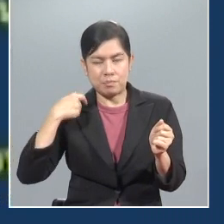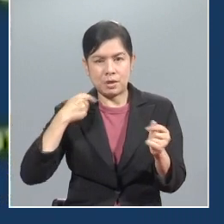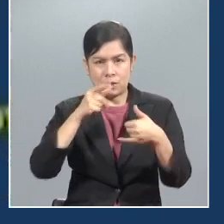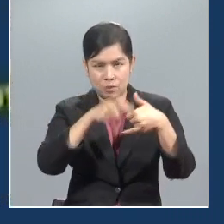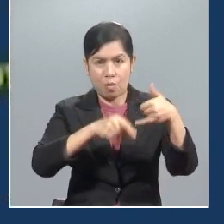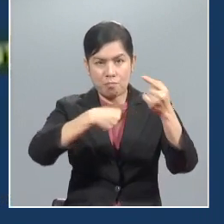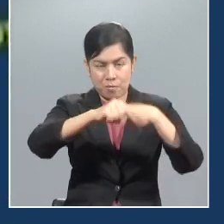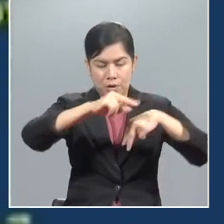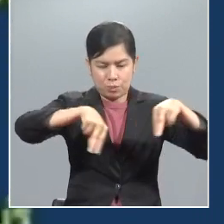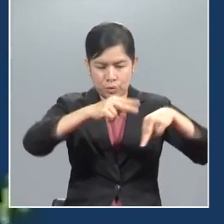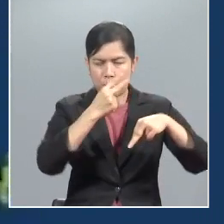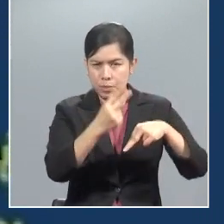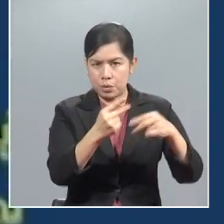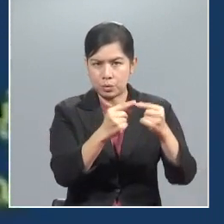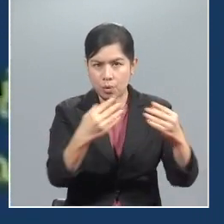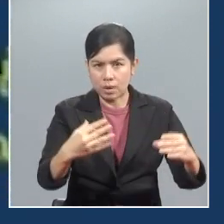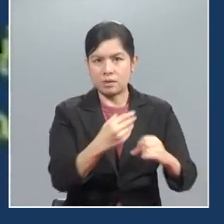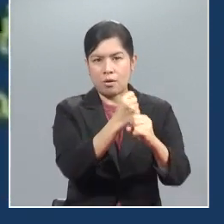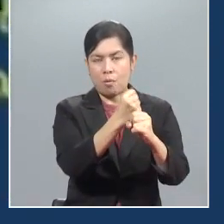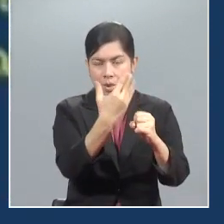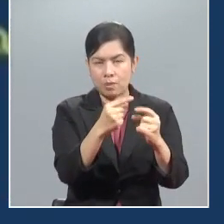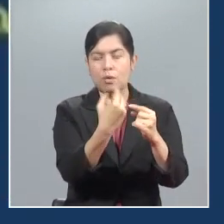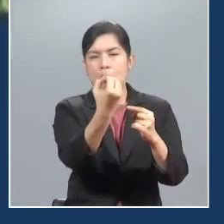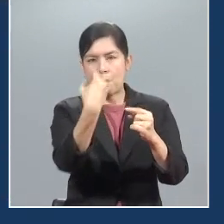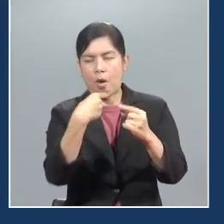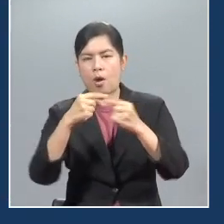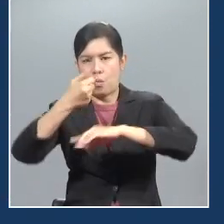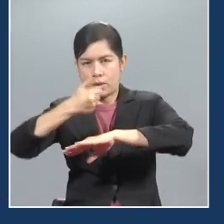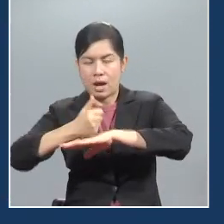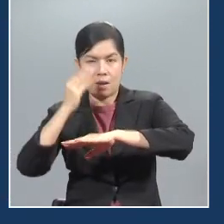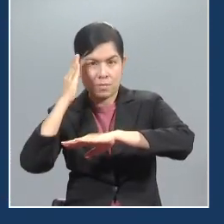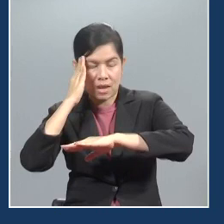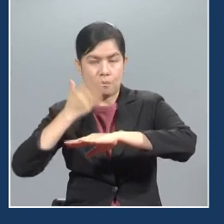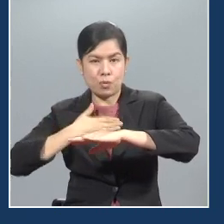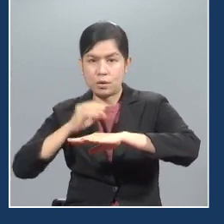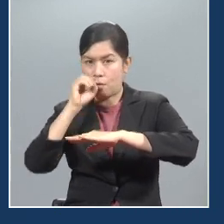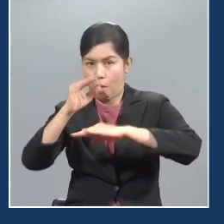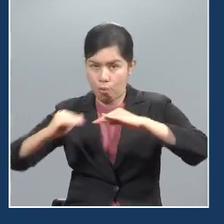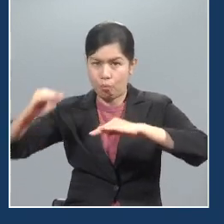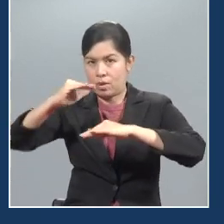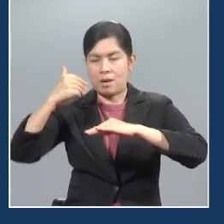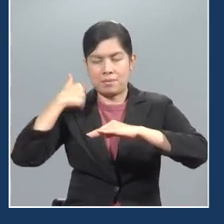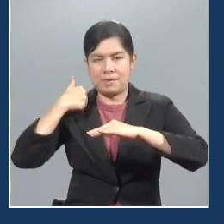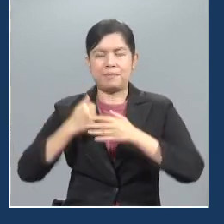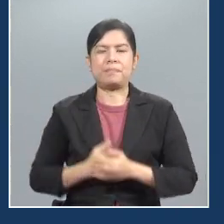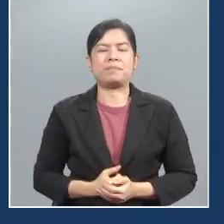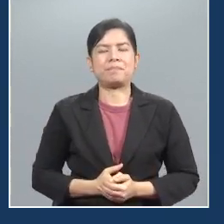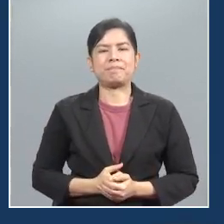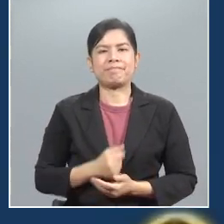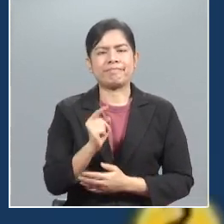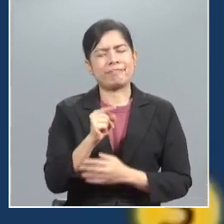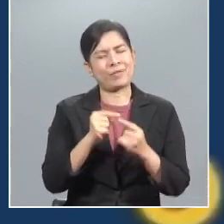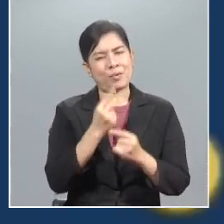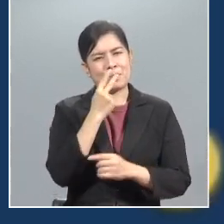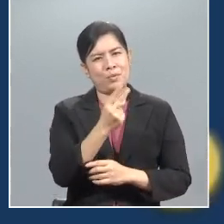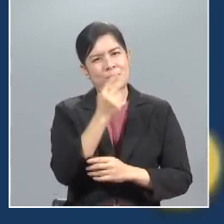ล่าวแล้วก็ให้รายงานผลให้ทราบเพื่อจะรายงานต่อไปอย่ผู้บัคับบัญชาคือฮือห